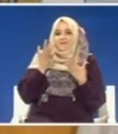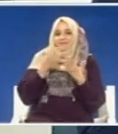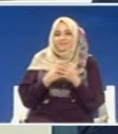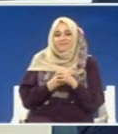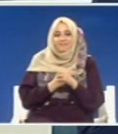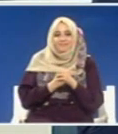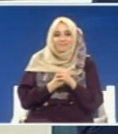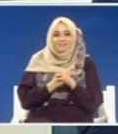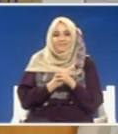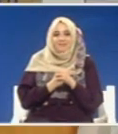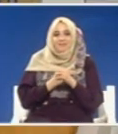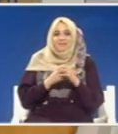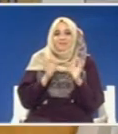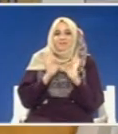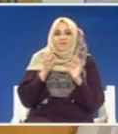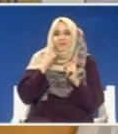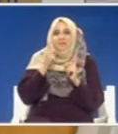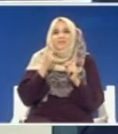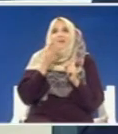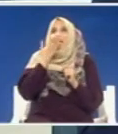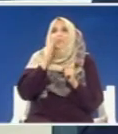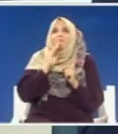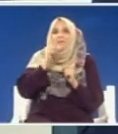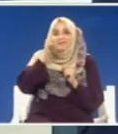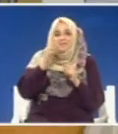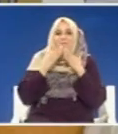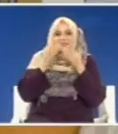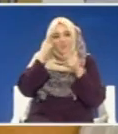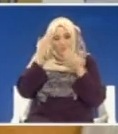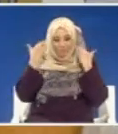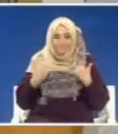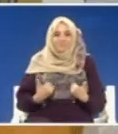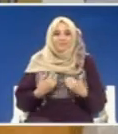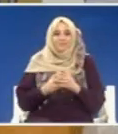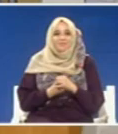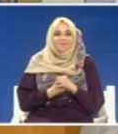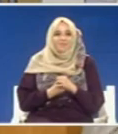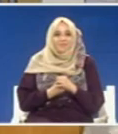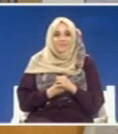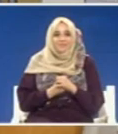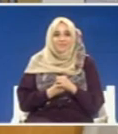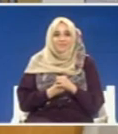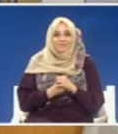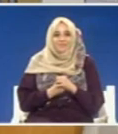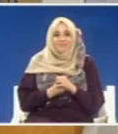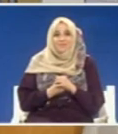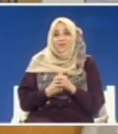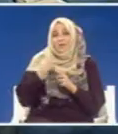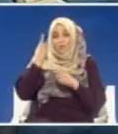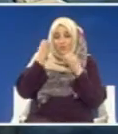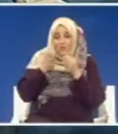المرآة لا تملك نفسك إلا أن تقول: أحمدك ربي وأشكرك على هذه النعمة. اللهم لك الحمد. إذن هو المحسن